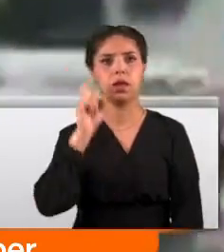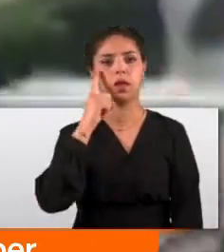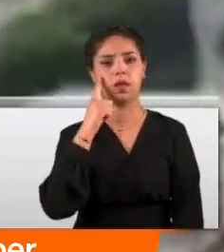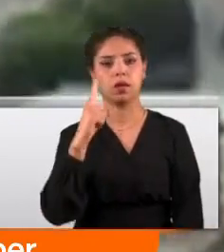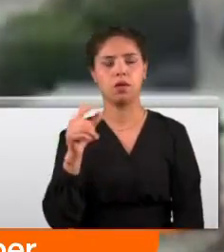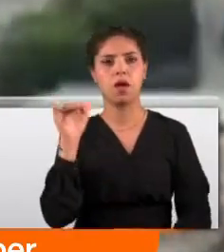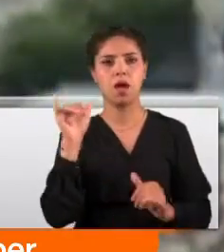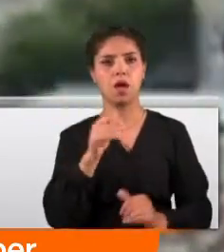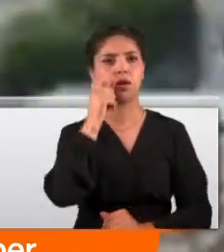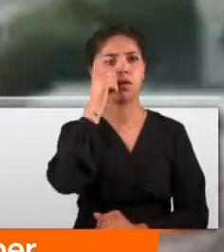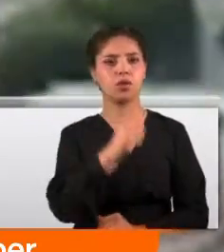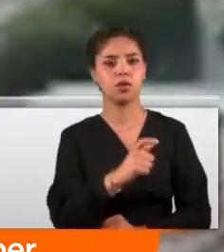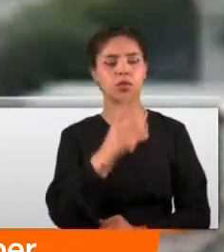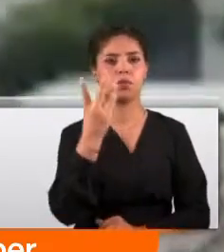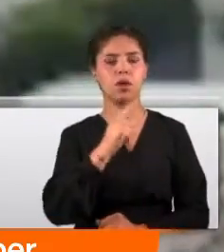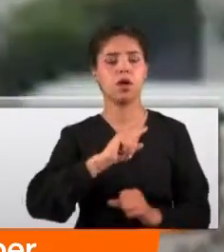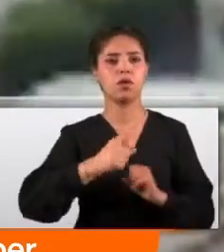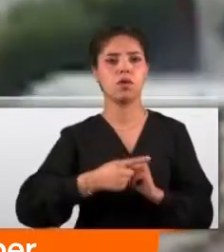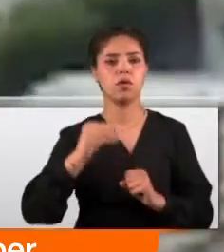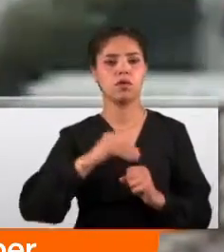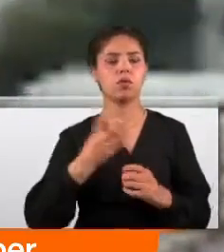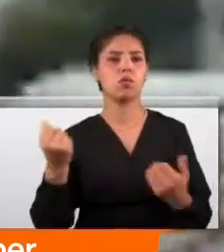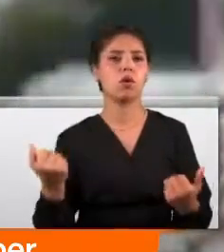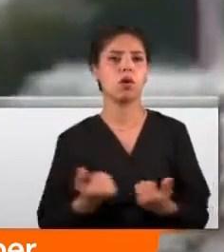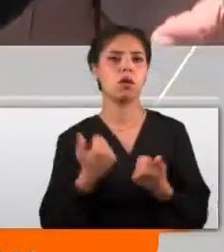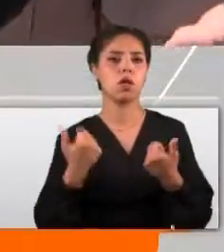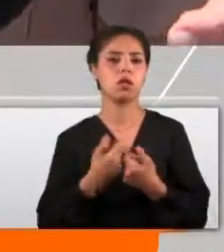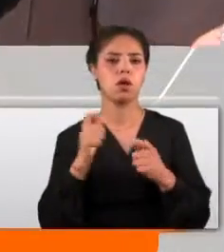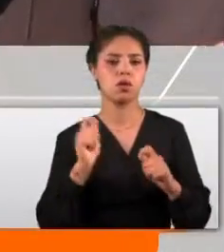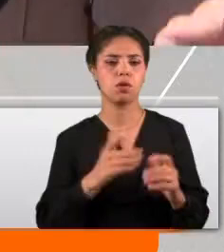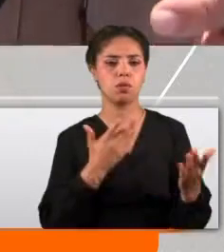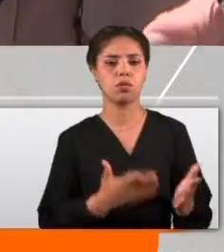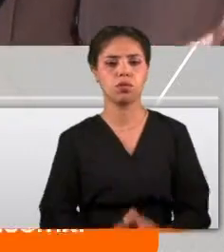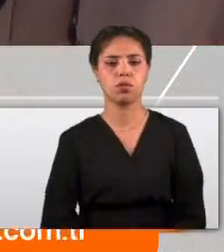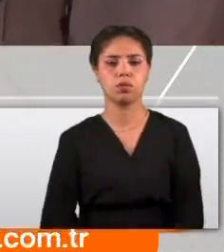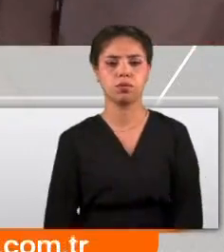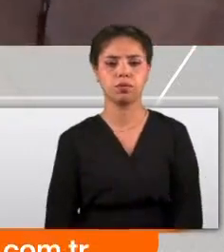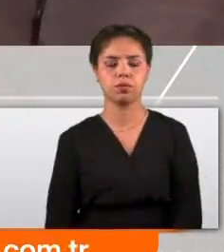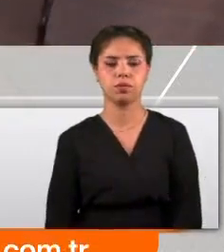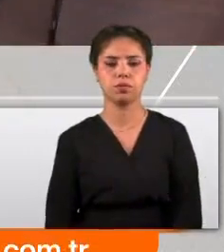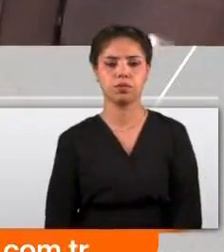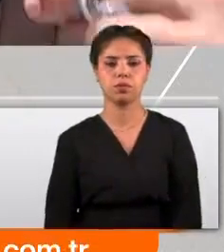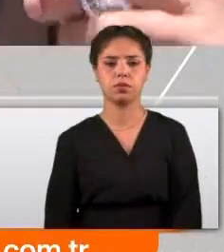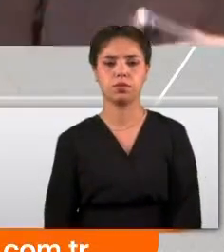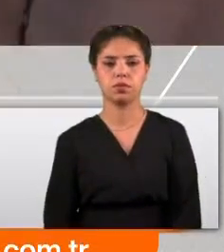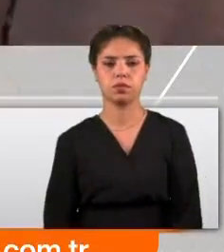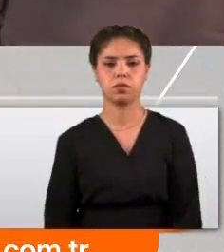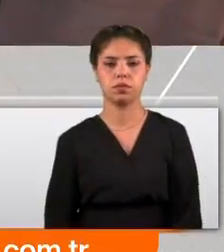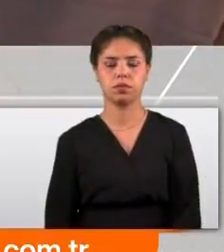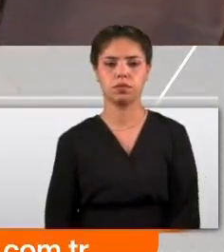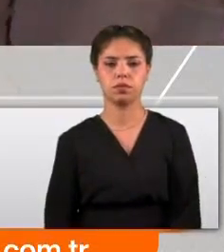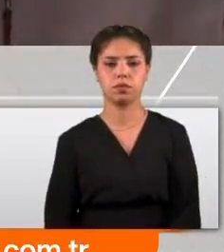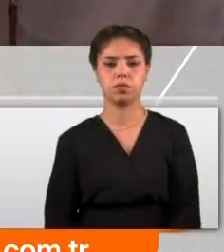göre aynı kişi birkaç hafta içinde birden çok kazaya karışmıştı. Eşime çarpan araba 3-4 günde bir